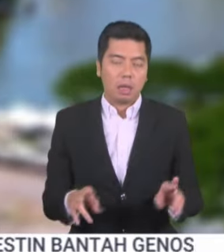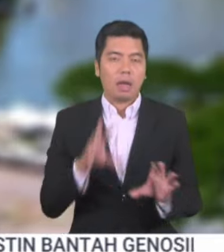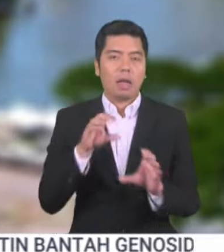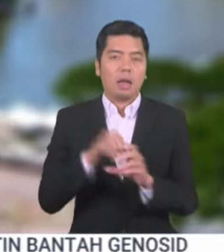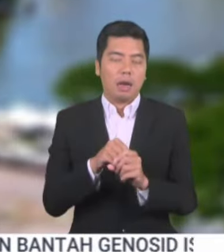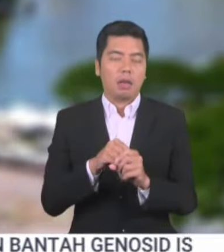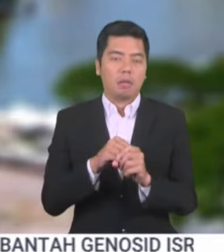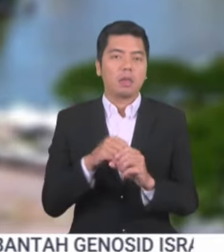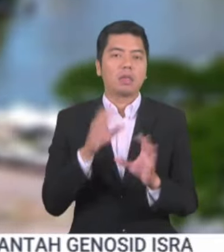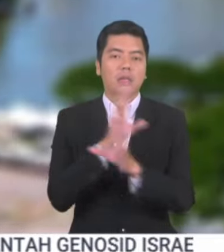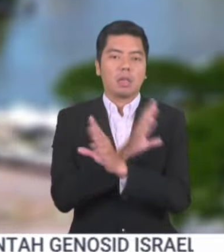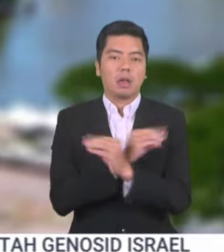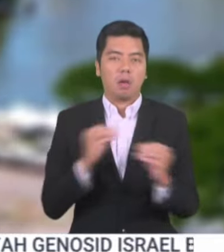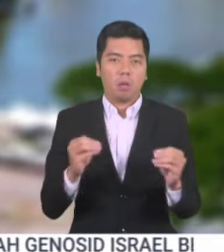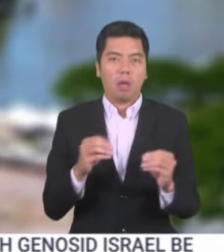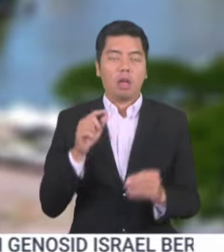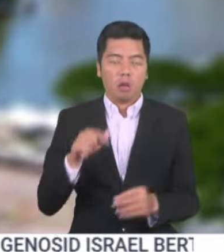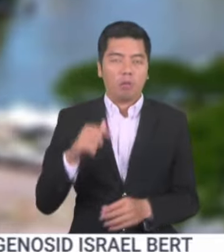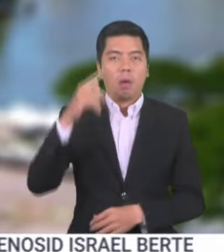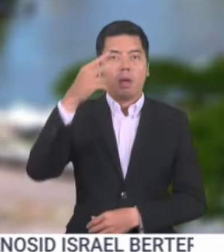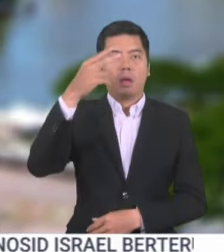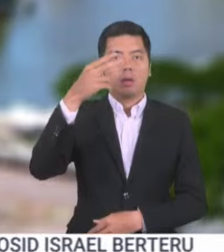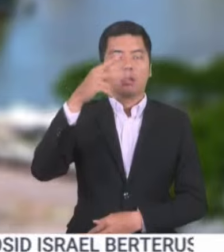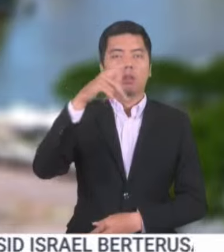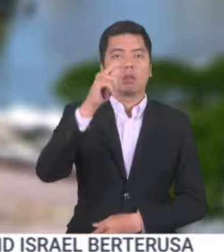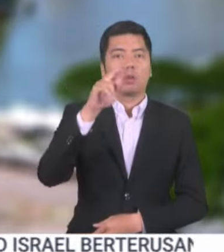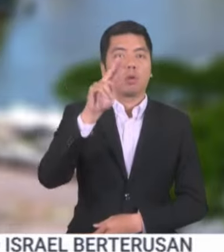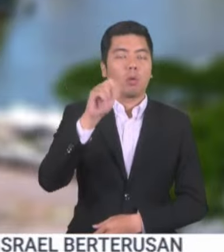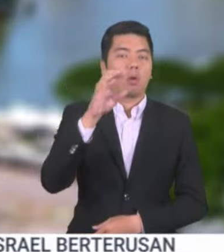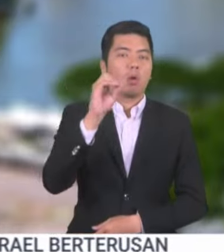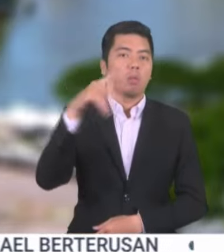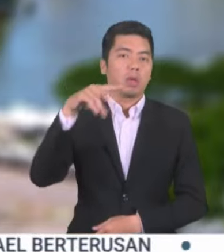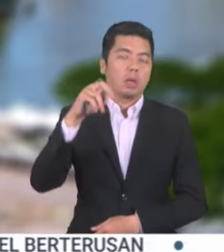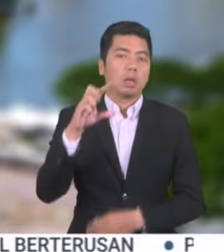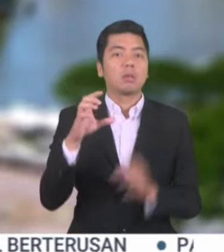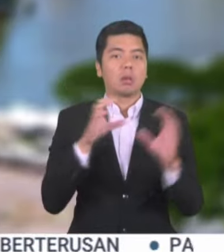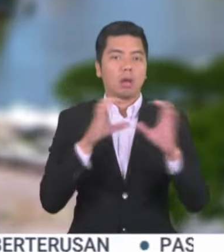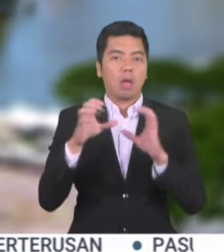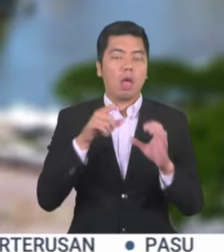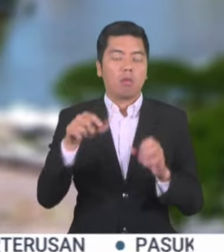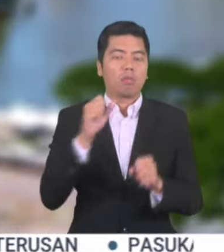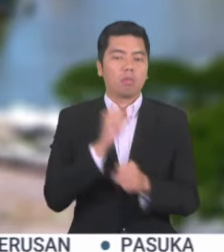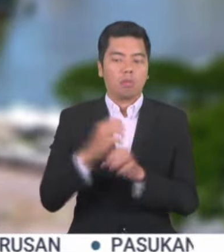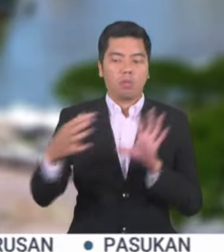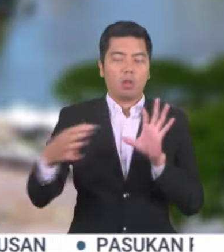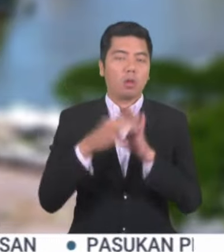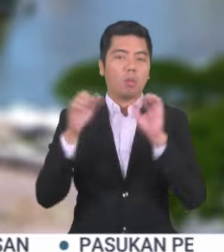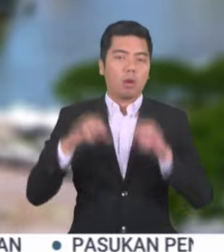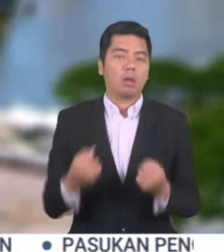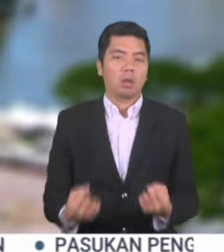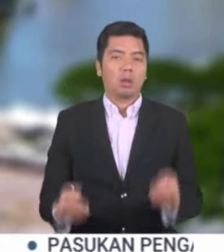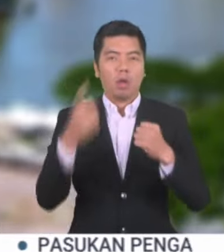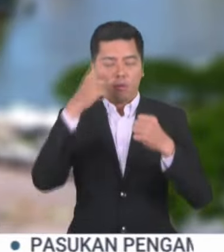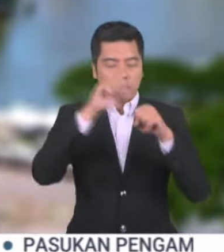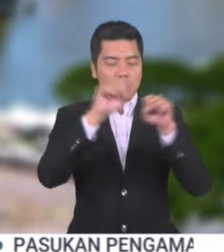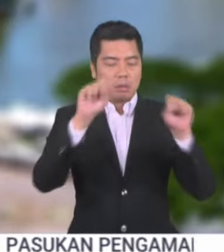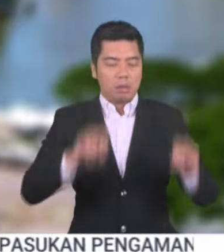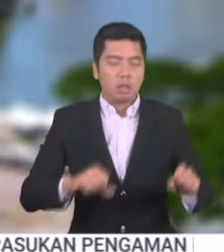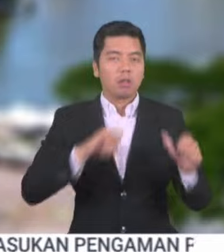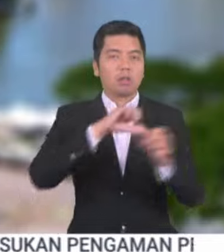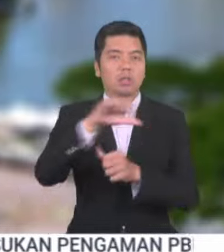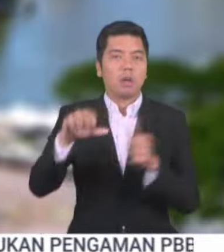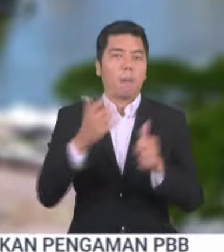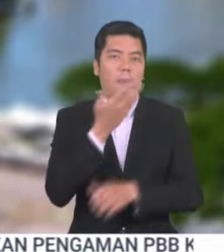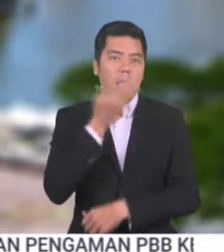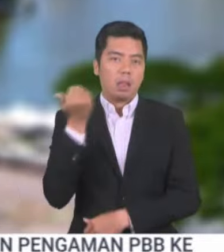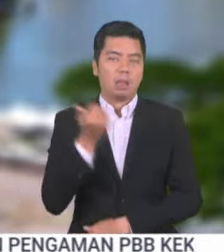negeri ini. Premier Datuk Patinggi Tan Sri Abang Johari Tun Openg berkata, kerjasama erat itu dapat mengukuhkan lagi sistem sosial yang